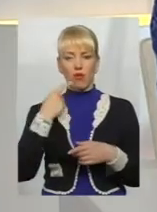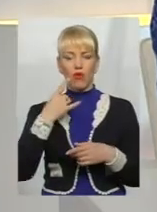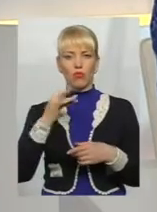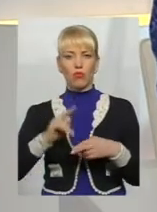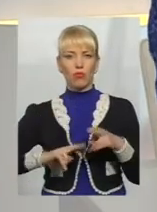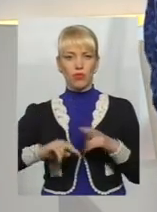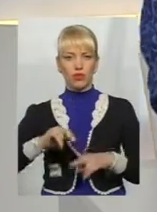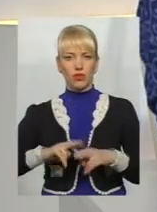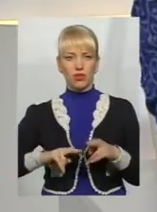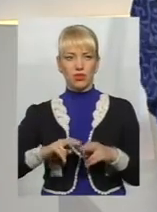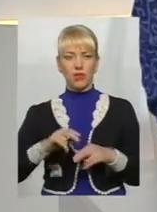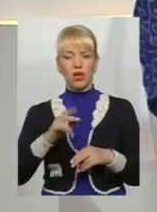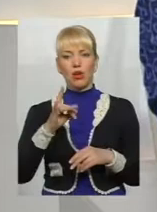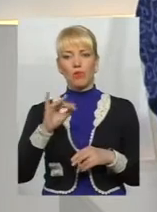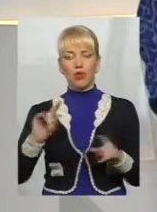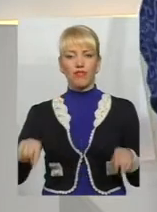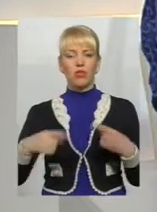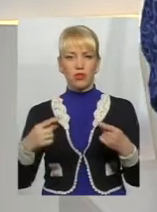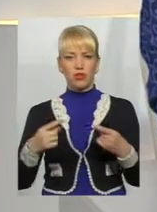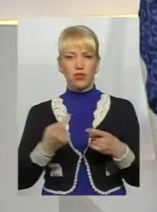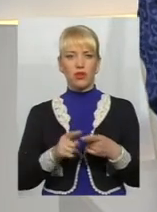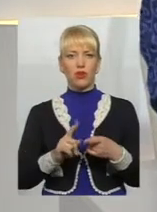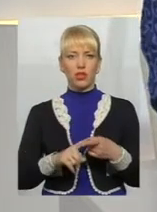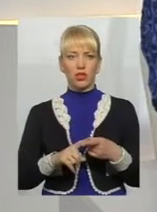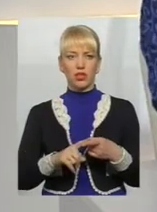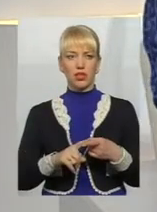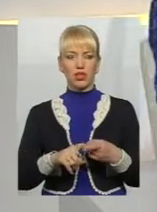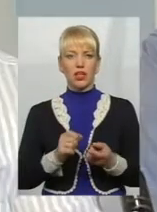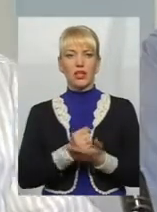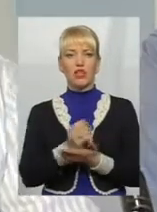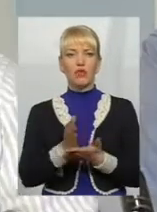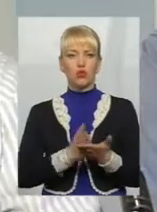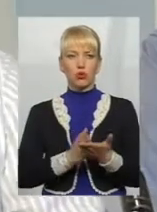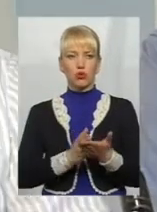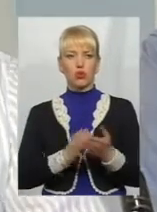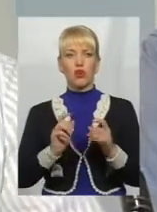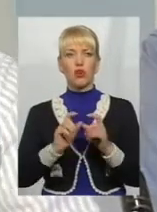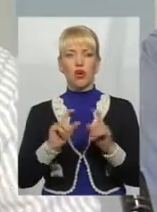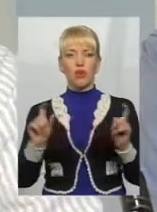будівництво, чи про відновлення отих інфраструктурних об'єктів для